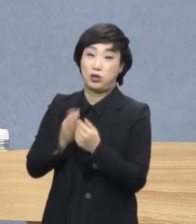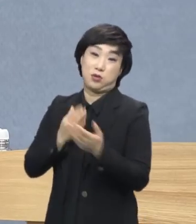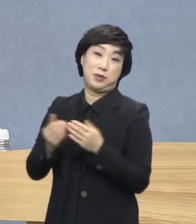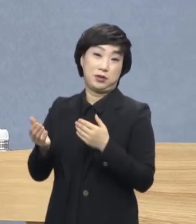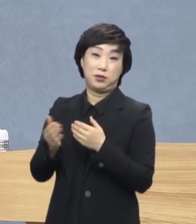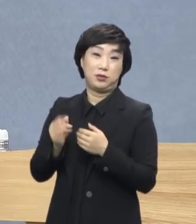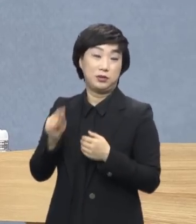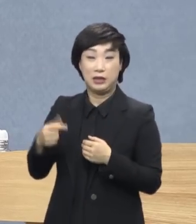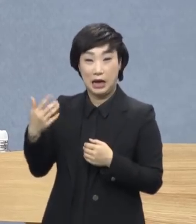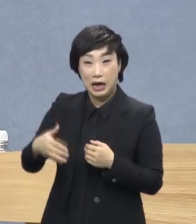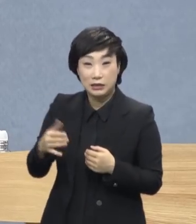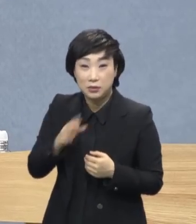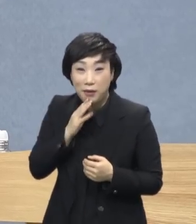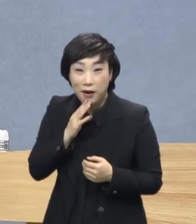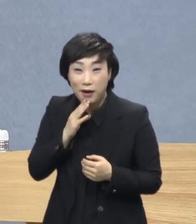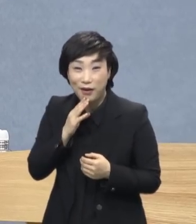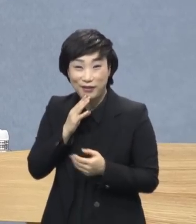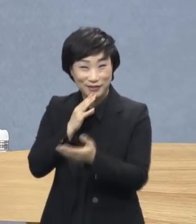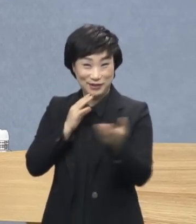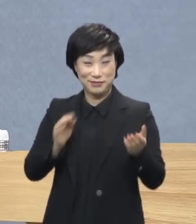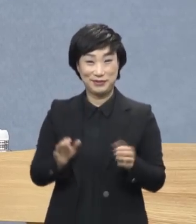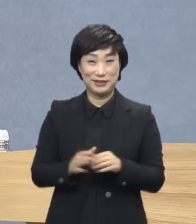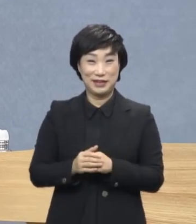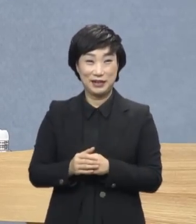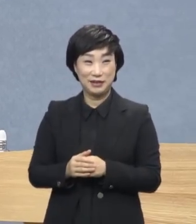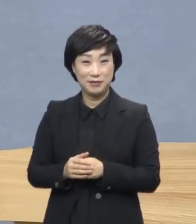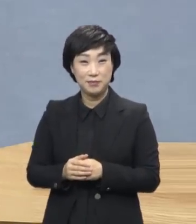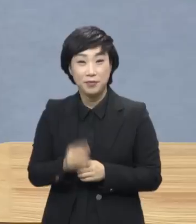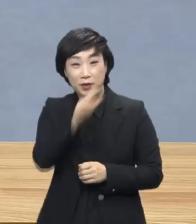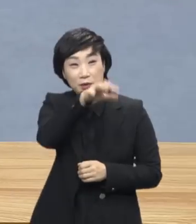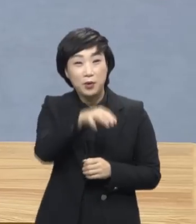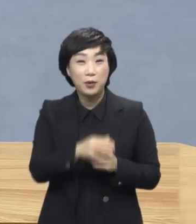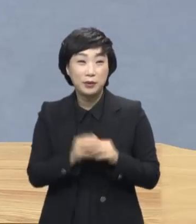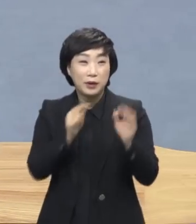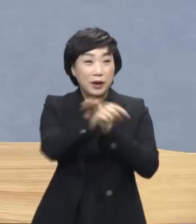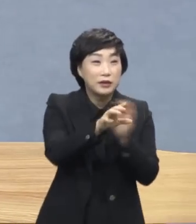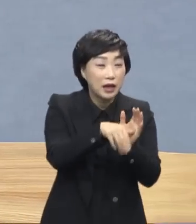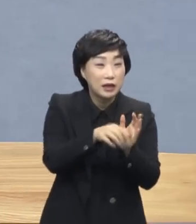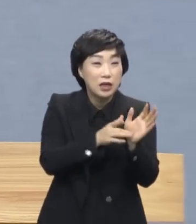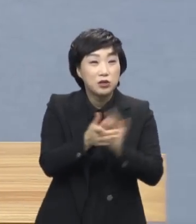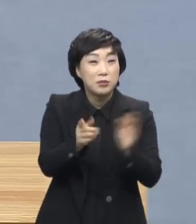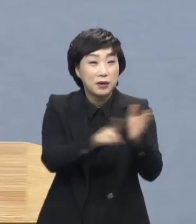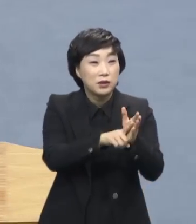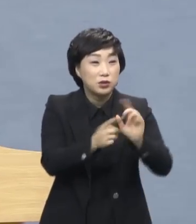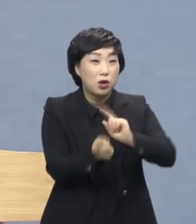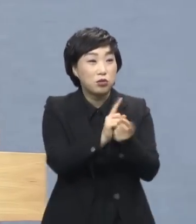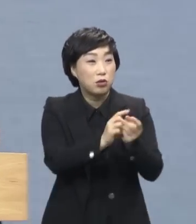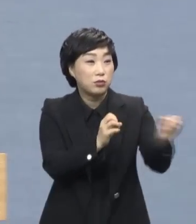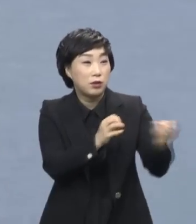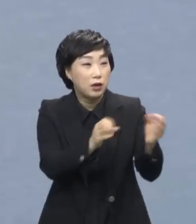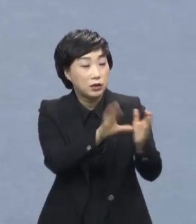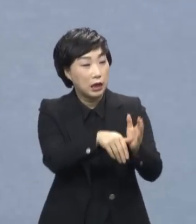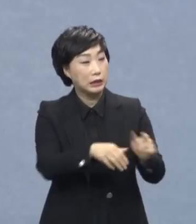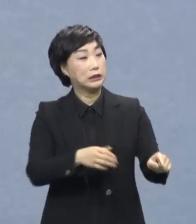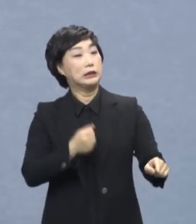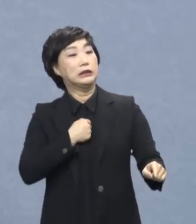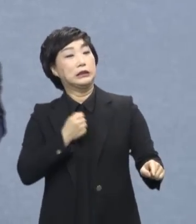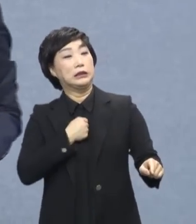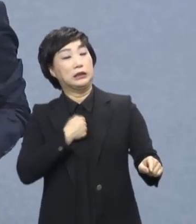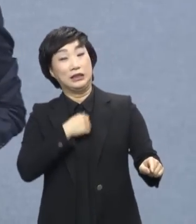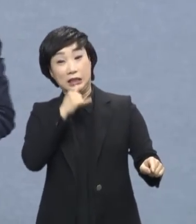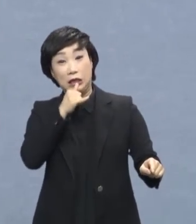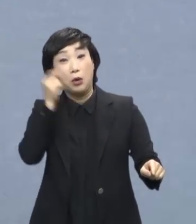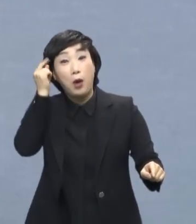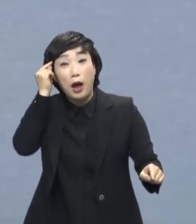믿음. 그 얼마나 그런 게 여러분들이 밖에 나가서 예수 믿는 사람끼리 말해보면 답답한 점 많지.